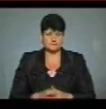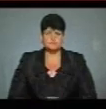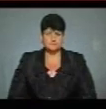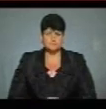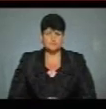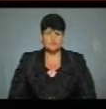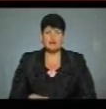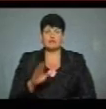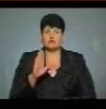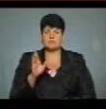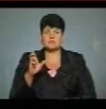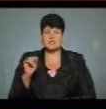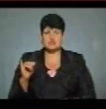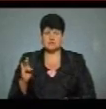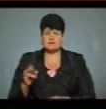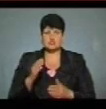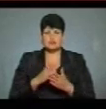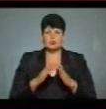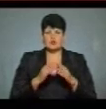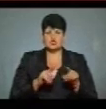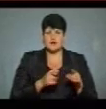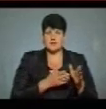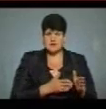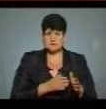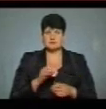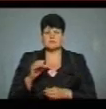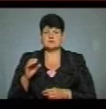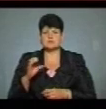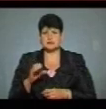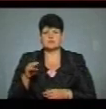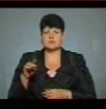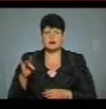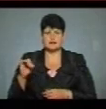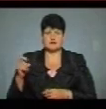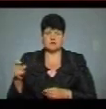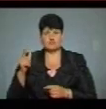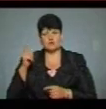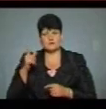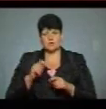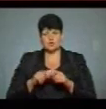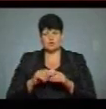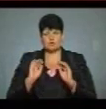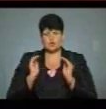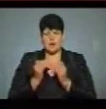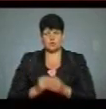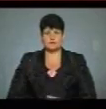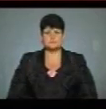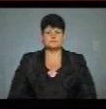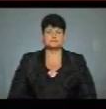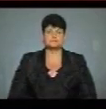дозволу. Володимир Біляшевич перебуває під домашнім арештом, Сергій Терендек знаходиться в Чортківському слідчому ізоляторі.